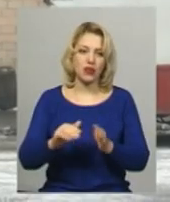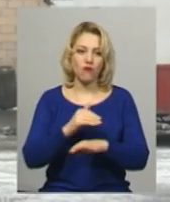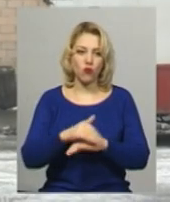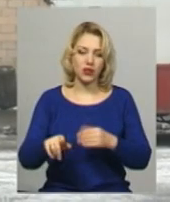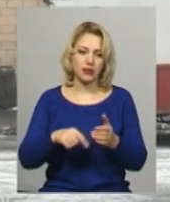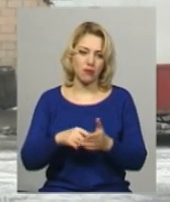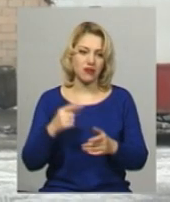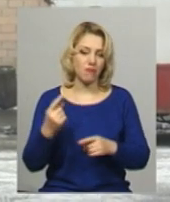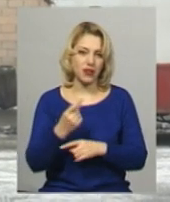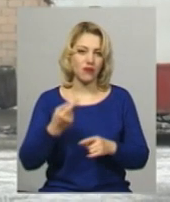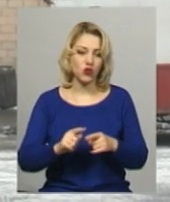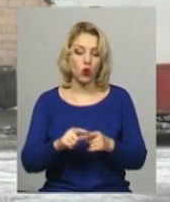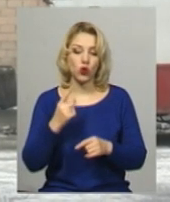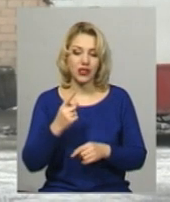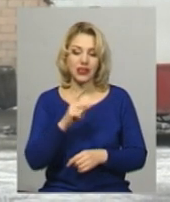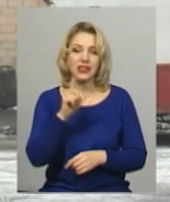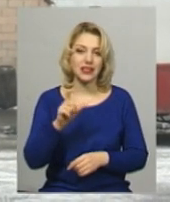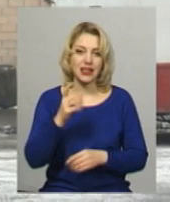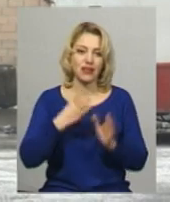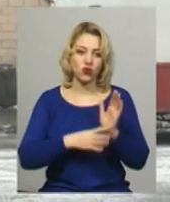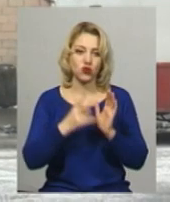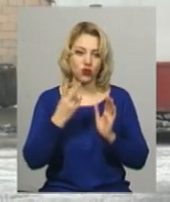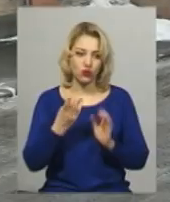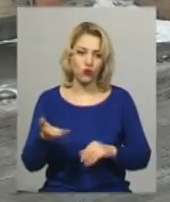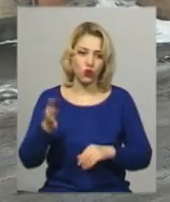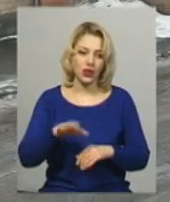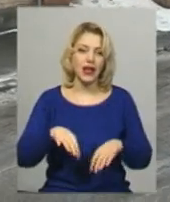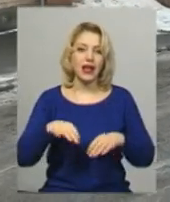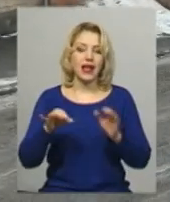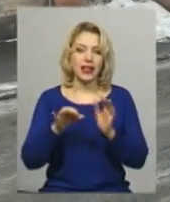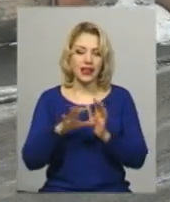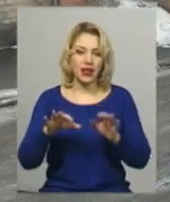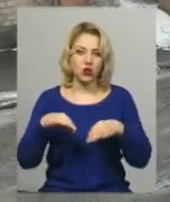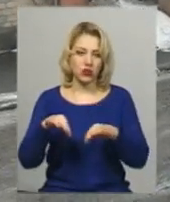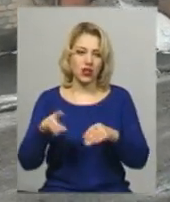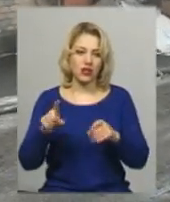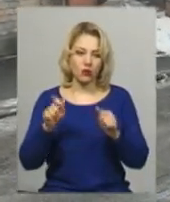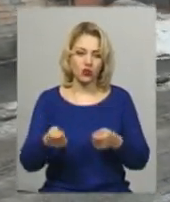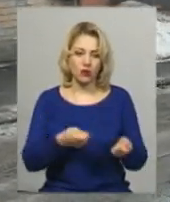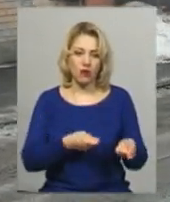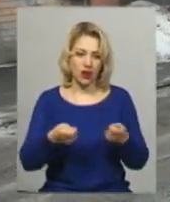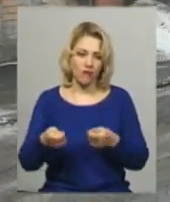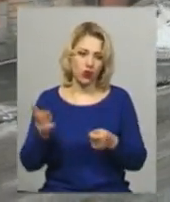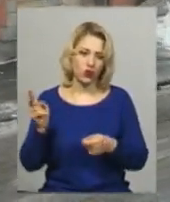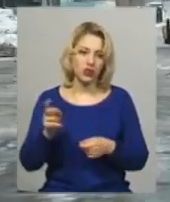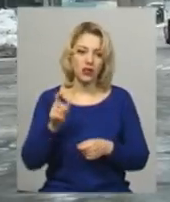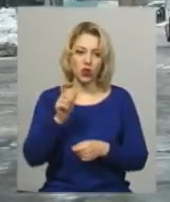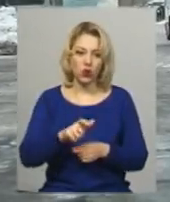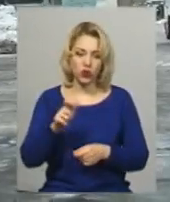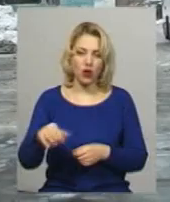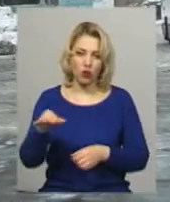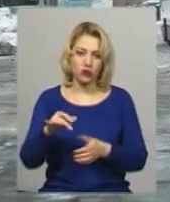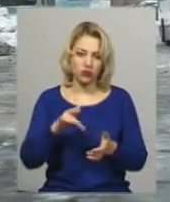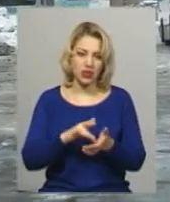Він один із 92 одиниць транспорту «Електротрансу», які нині можуть перевозити пасажирів у обласному центрі. Всього